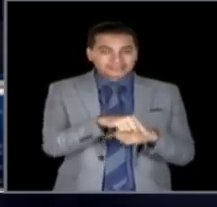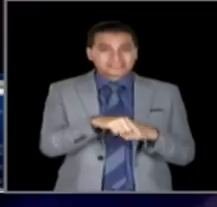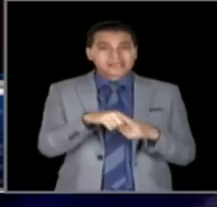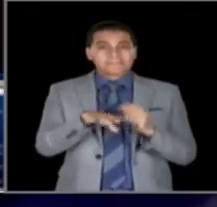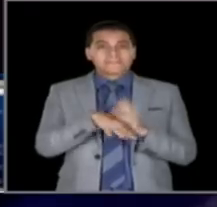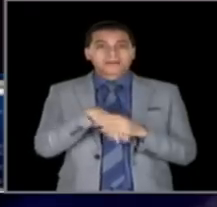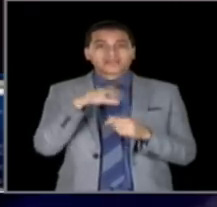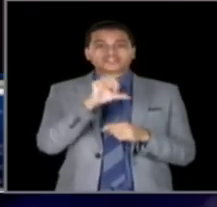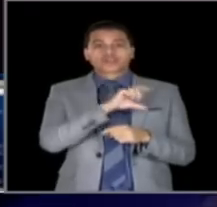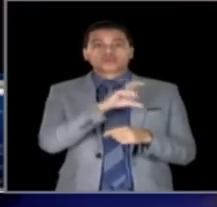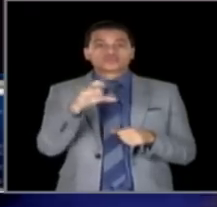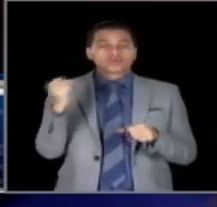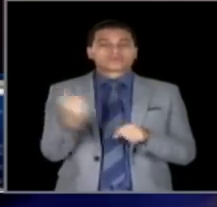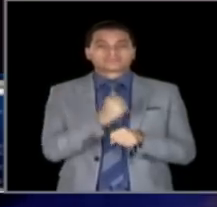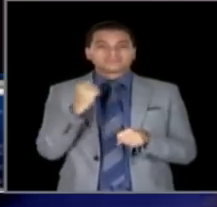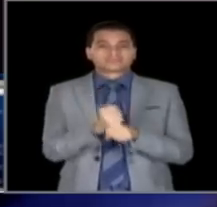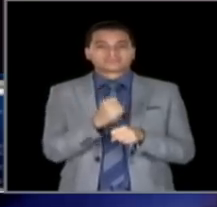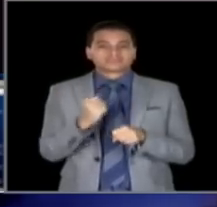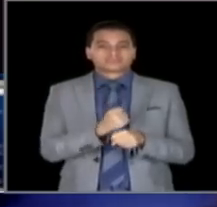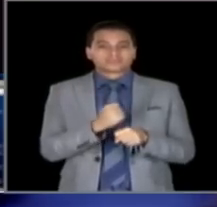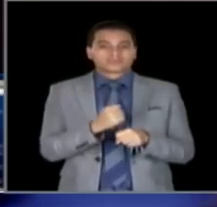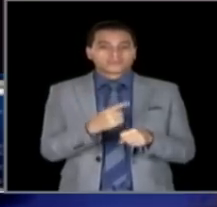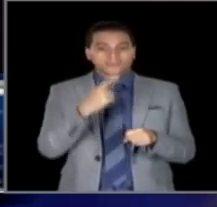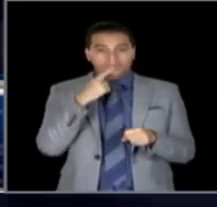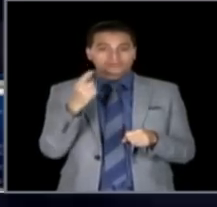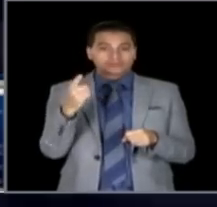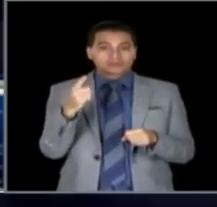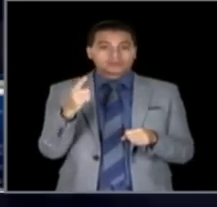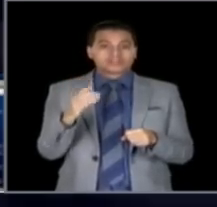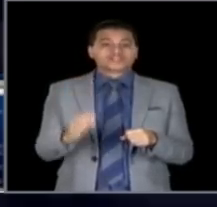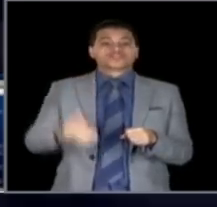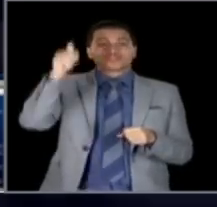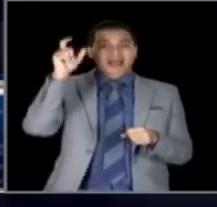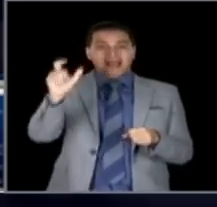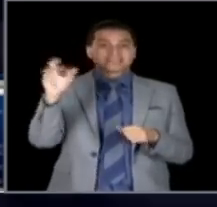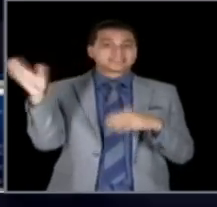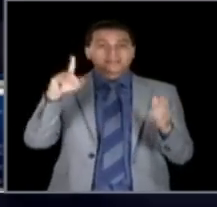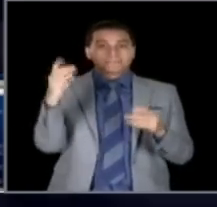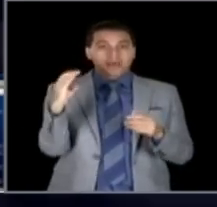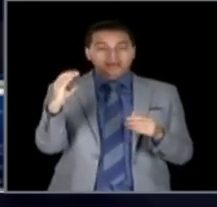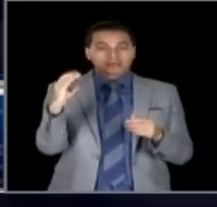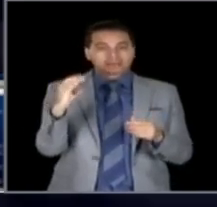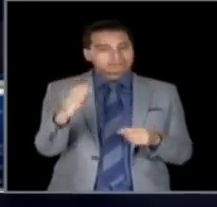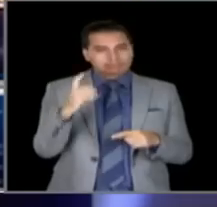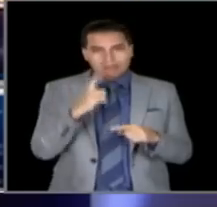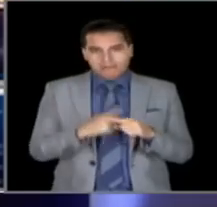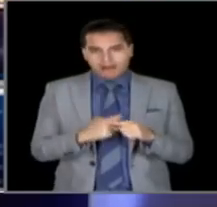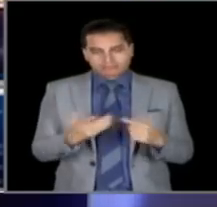حوالي 9 شهور. يوهانسبرغ. يوهانسبرغ إجابة